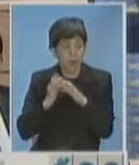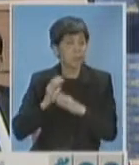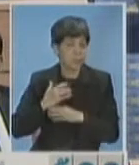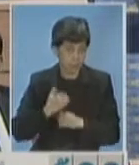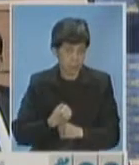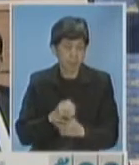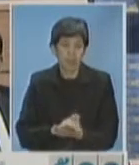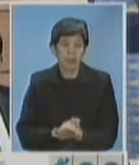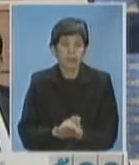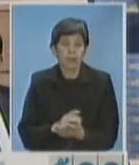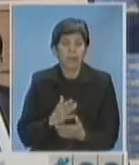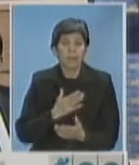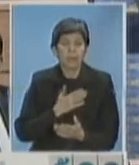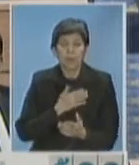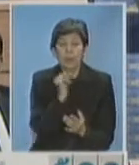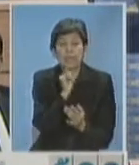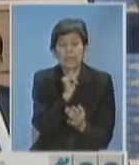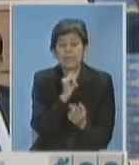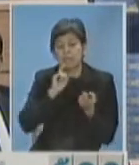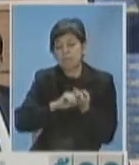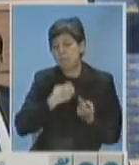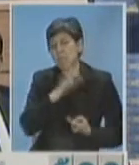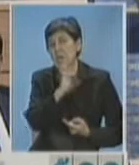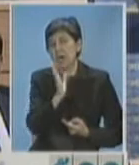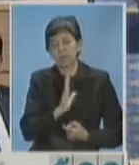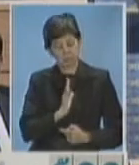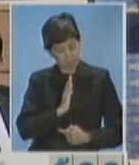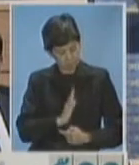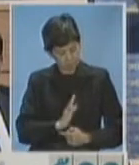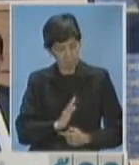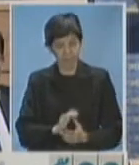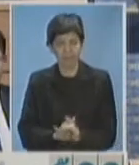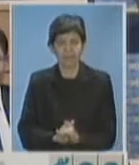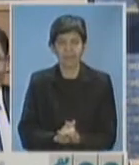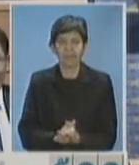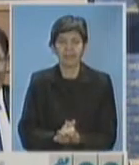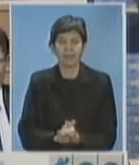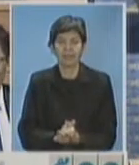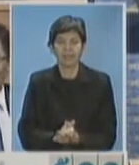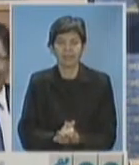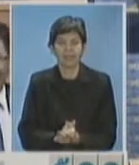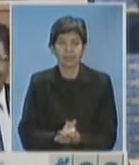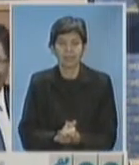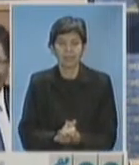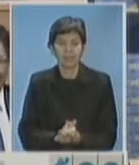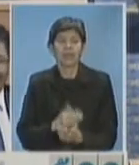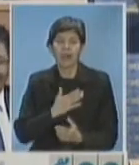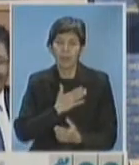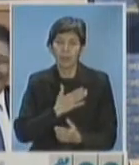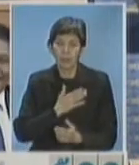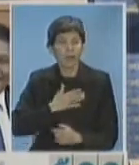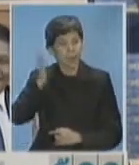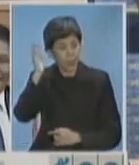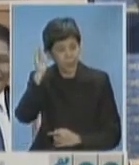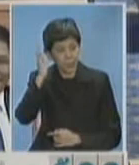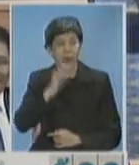ปัตย์ไม่คบคนชั่วไม่เข้าข้างคนผิดตั้งจิตคุณธรรมท่านประธานครับสิ่งที่ผมได้อภิปร